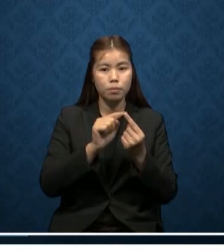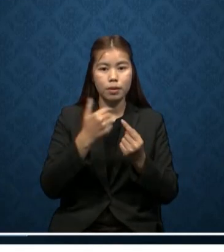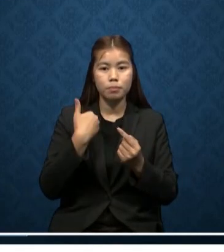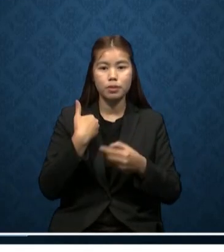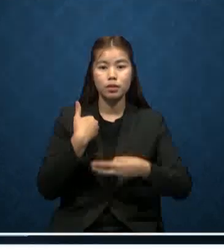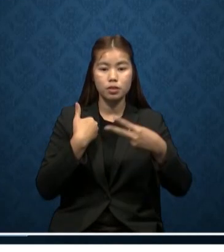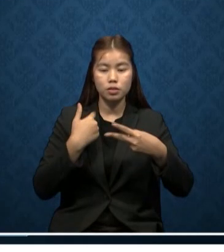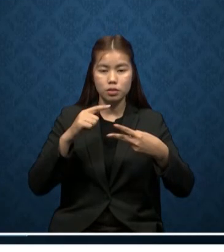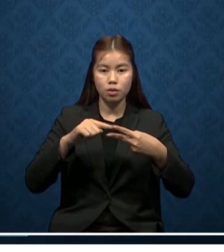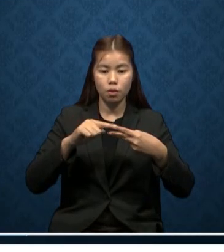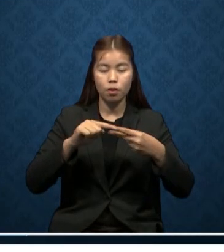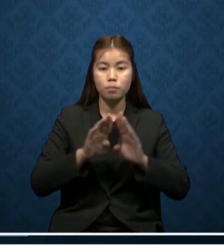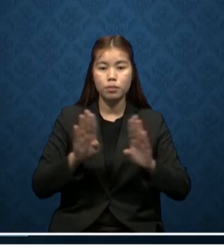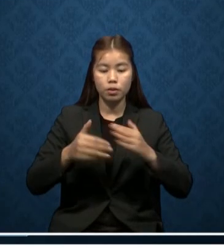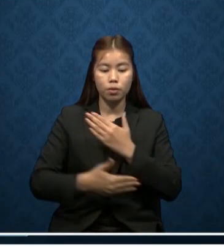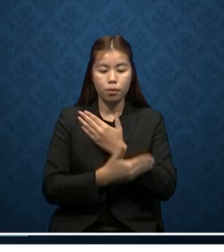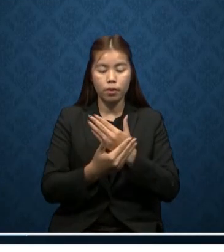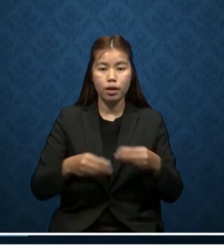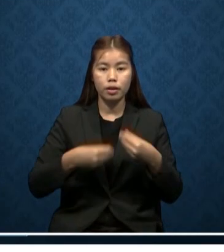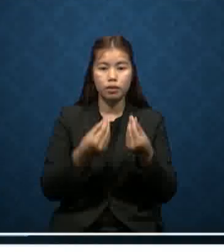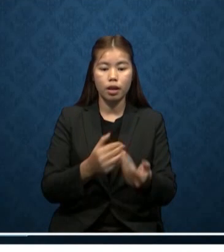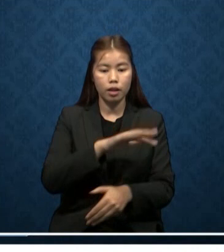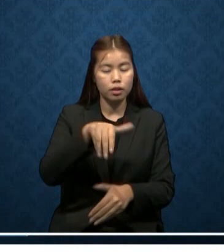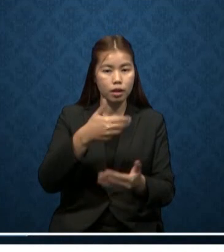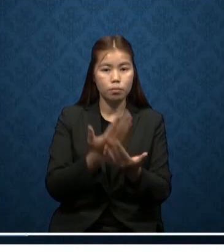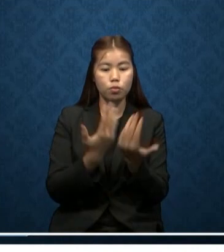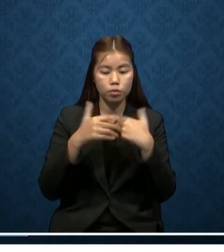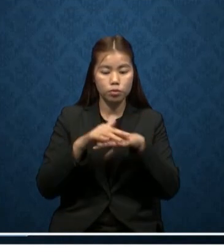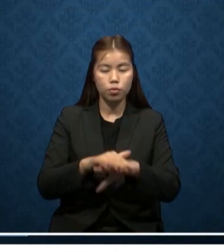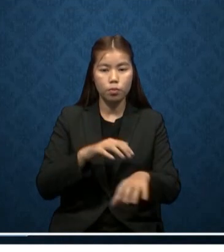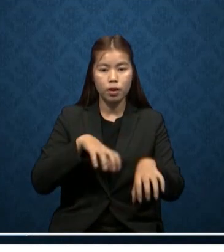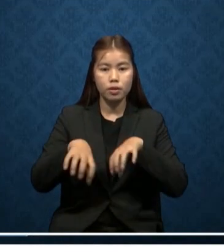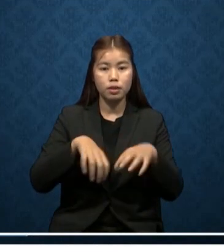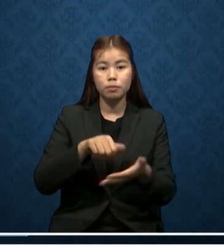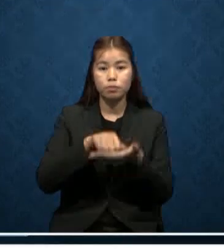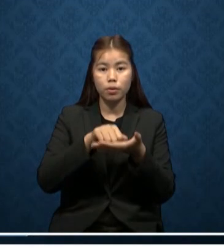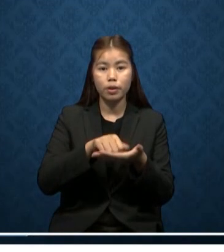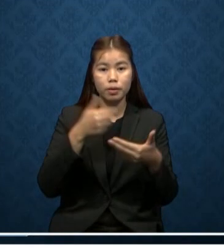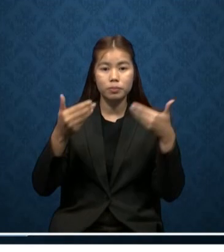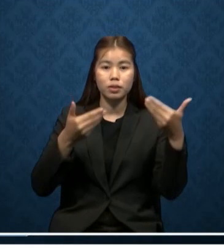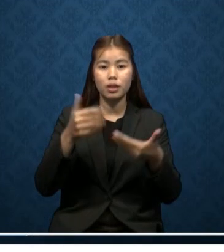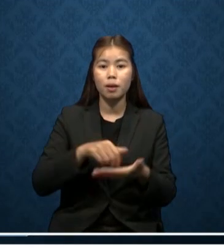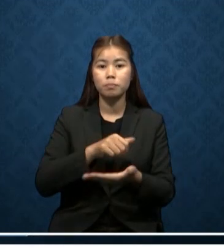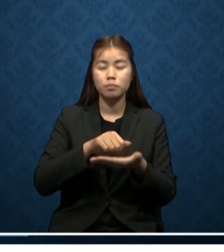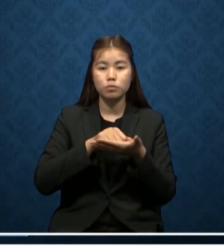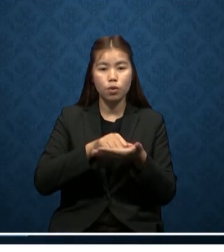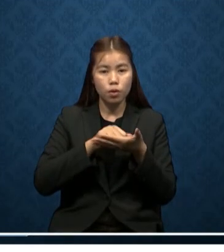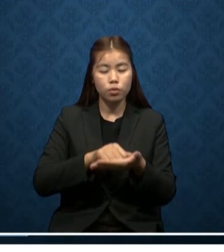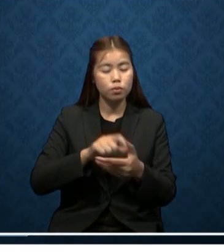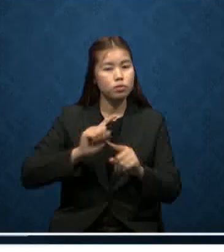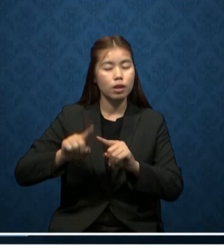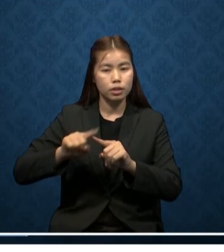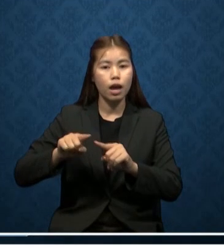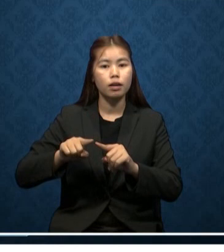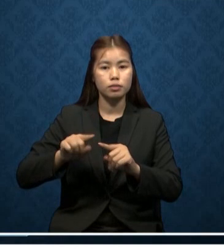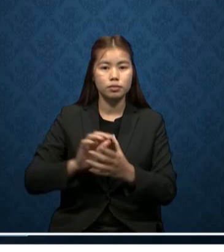เปิดโอกาสให้ภาคส่วนต่างๆมีส่วนร่วมในการจัดบริการและกิจกรรมสาธารณะอย่างเหมาะสม